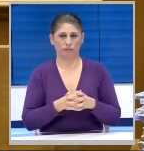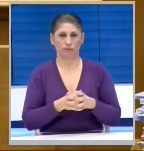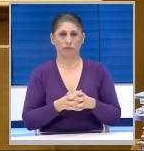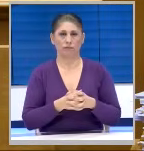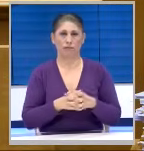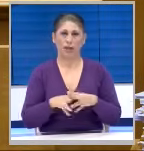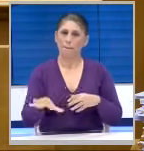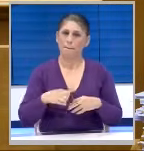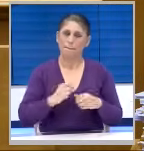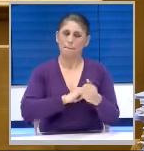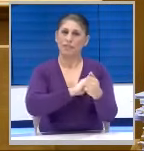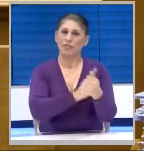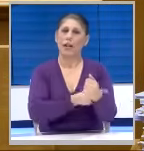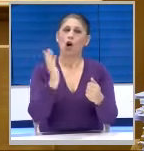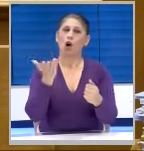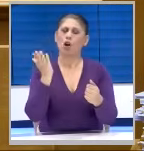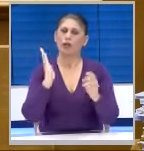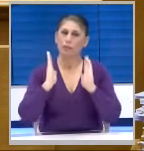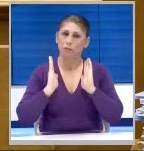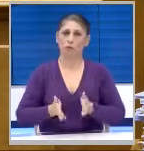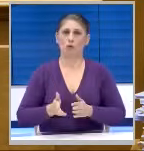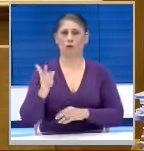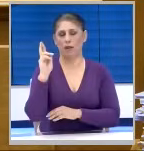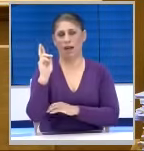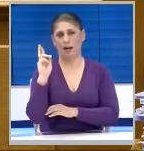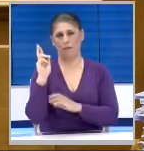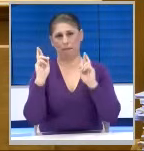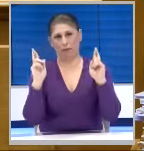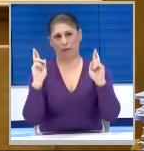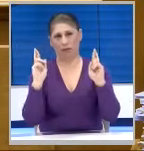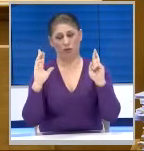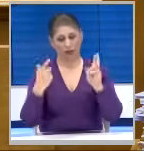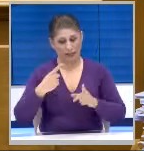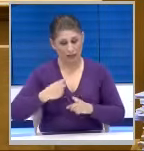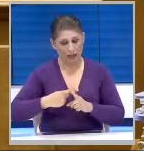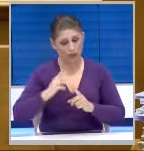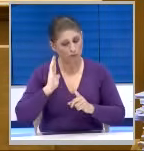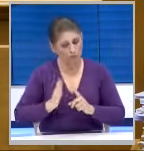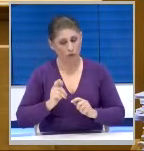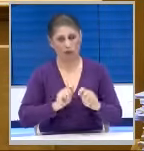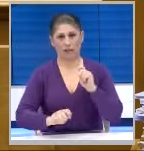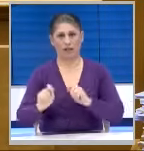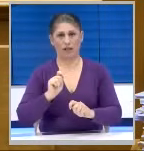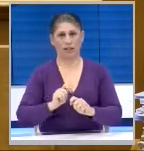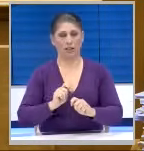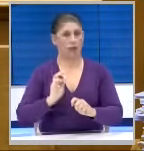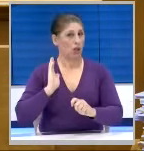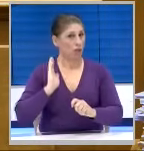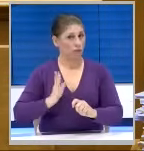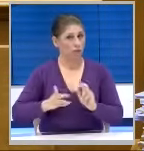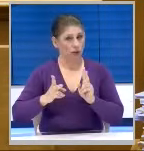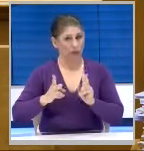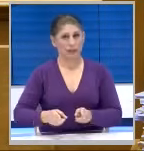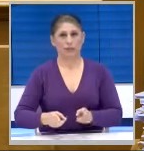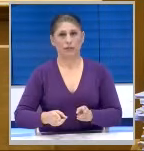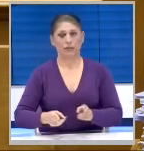δύναμη όταν μπορούν να ελπίσουν ότι η χώρα μας μπορεί να φτιάξει ότι μπορεί να σταματήσει